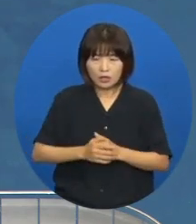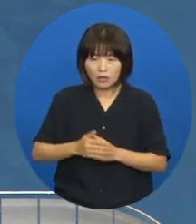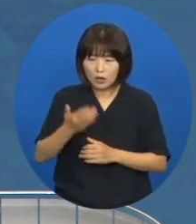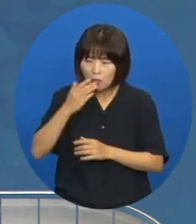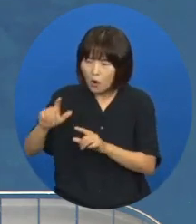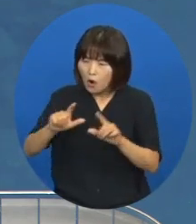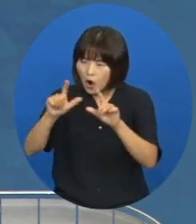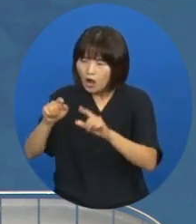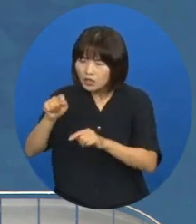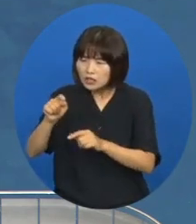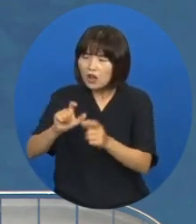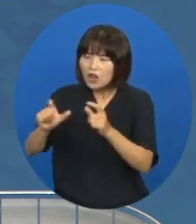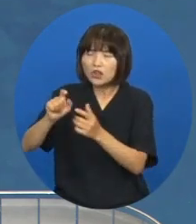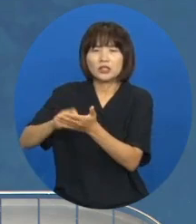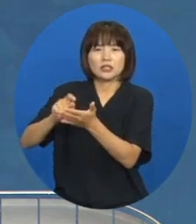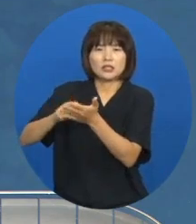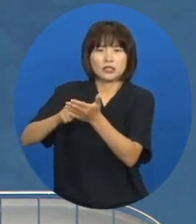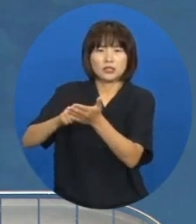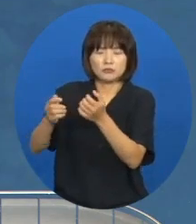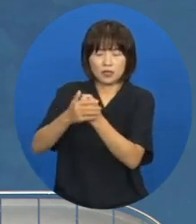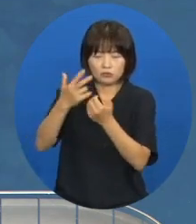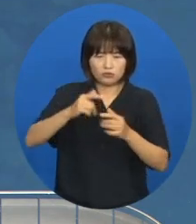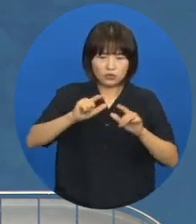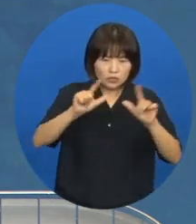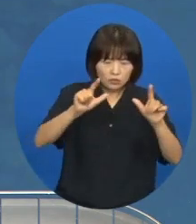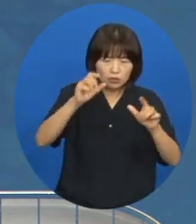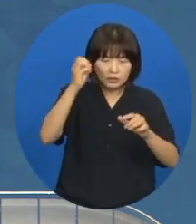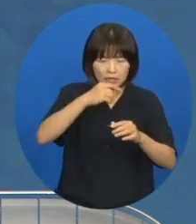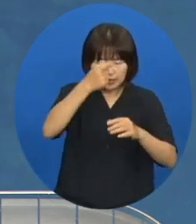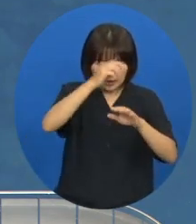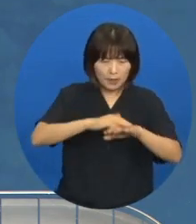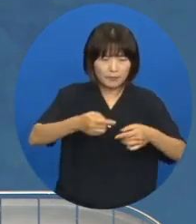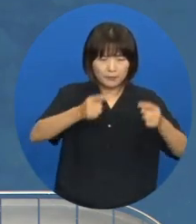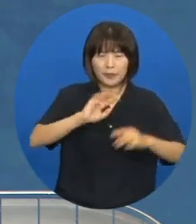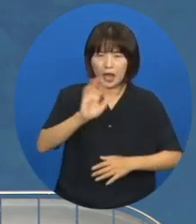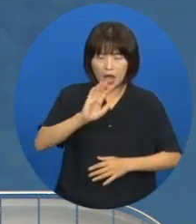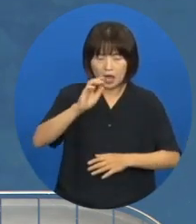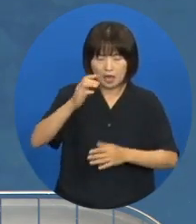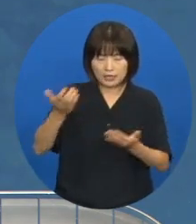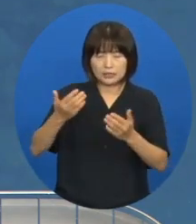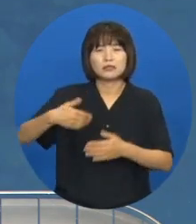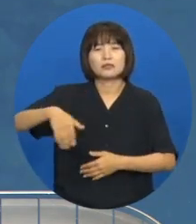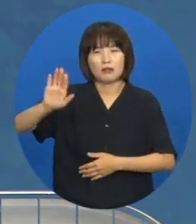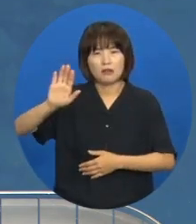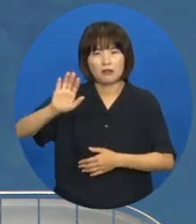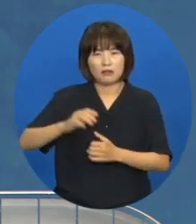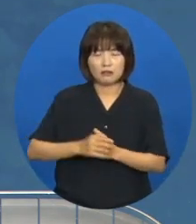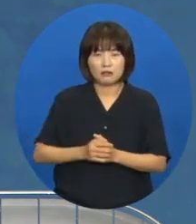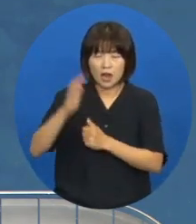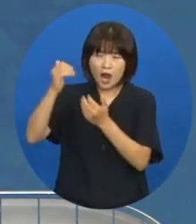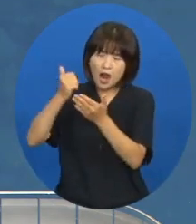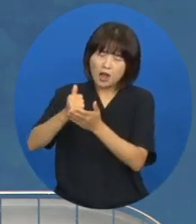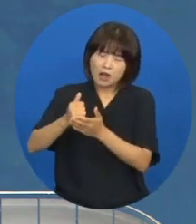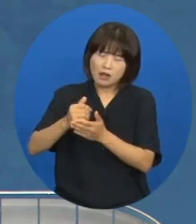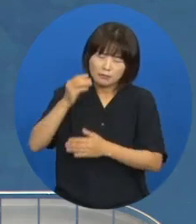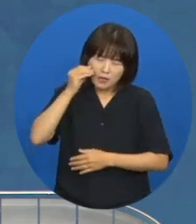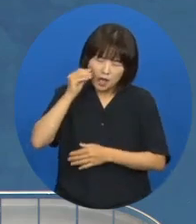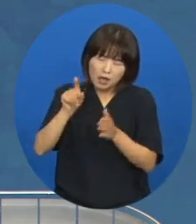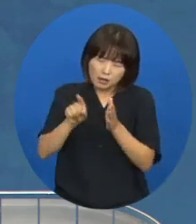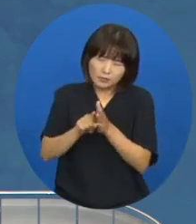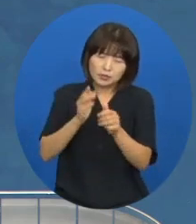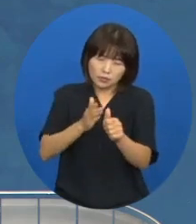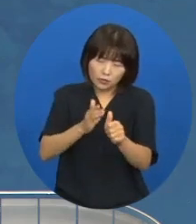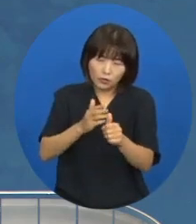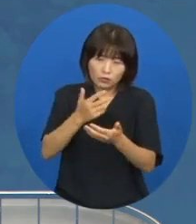먹고 살기가 너무 급하니까 주일에도 나가서 일을 하는 거예요. 하나님을 제발 믿으시라고. 주일에 예배